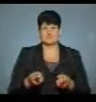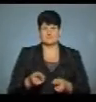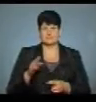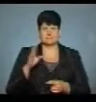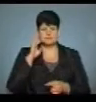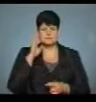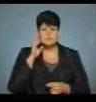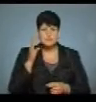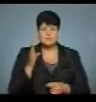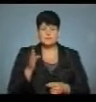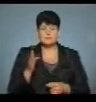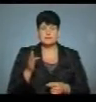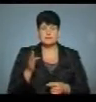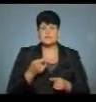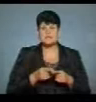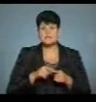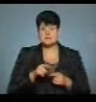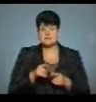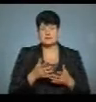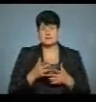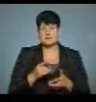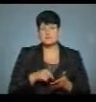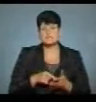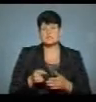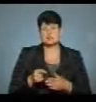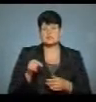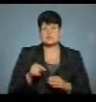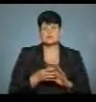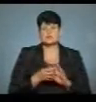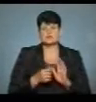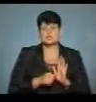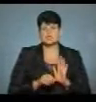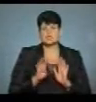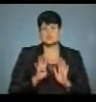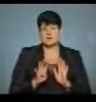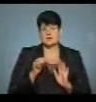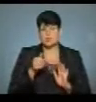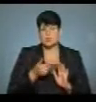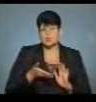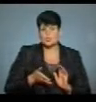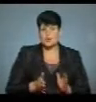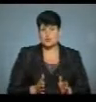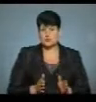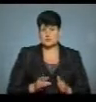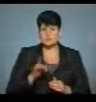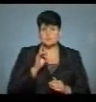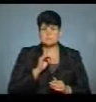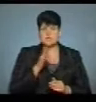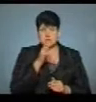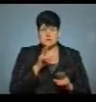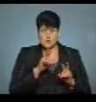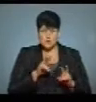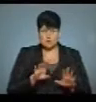поліції. Даним громадянином виявився житель міста Тернополя 1964 року народження. Під час огляду місця